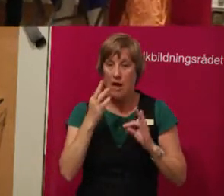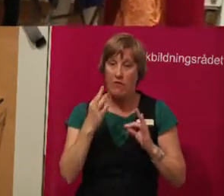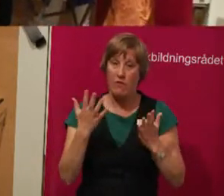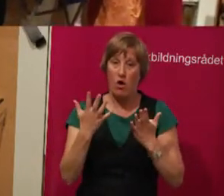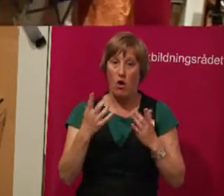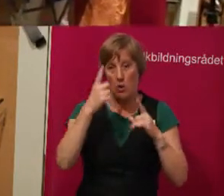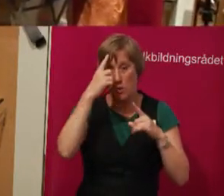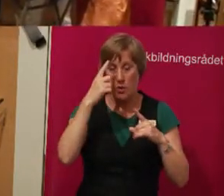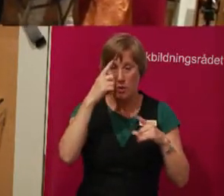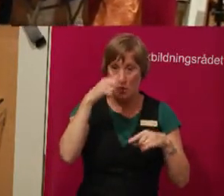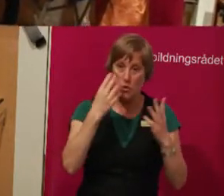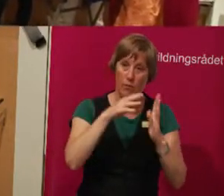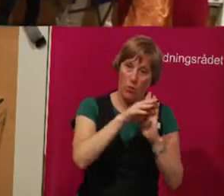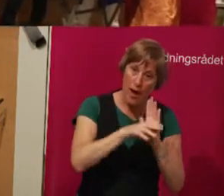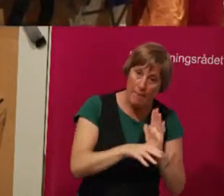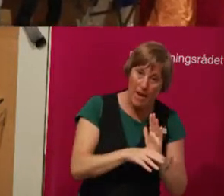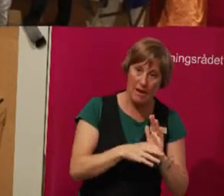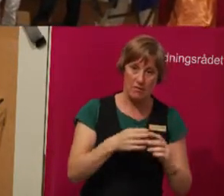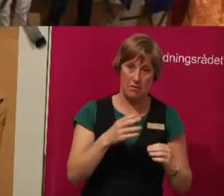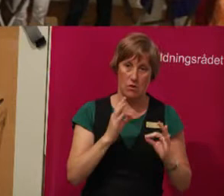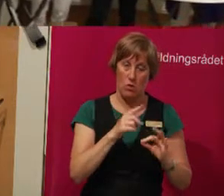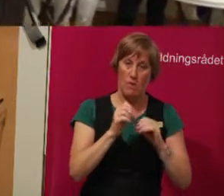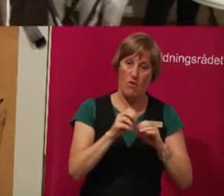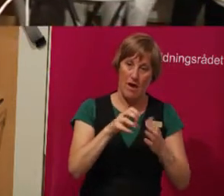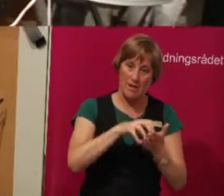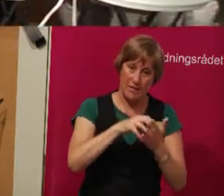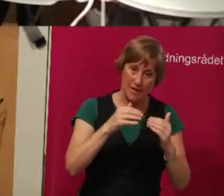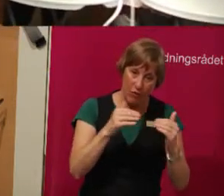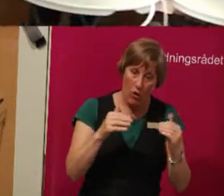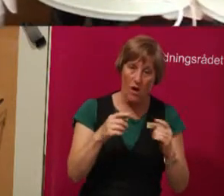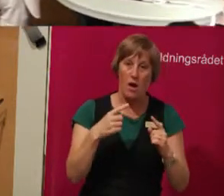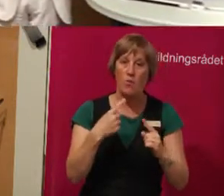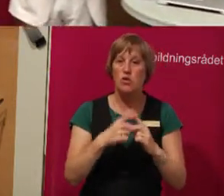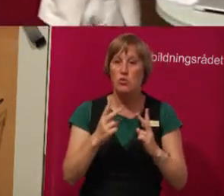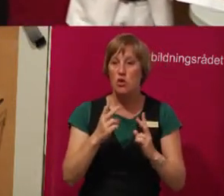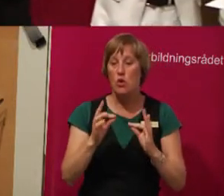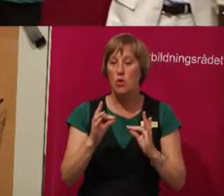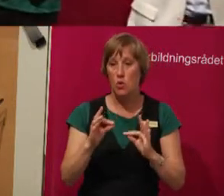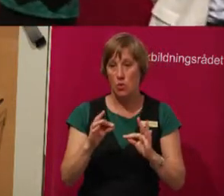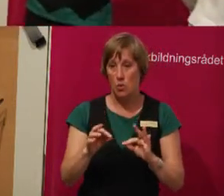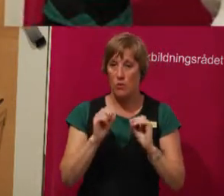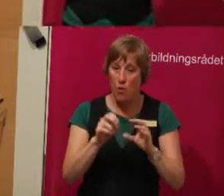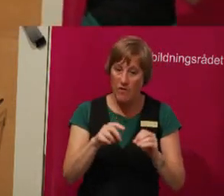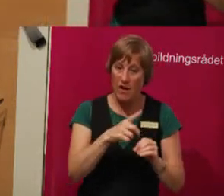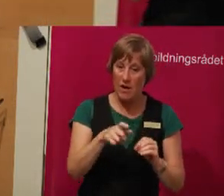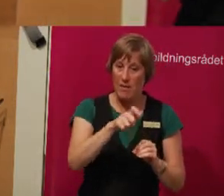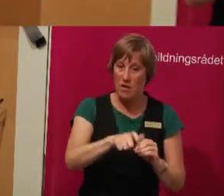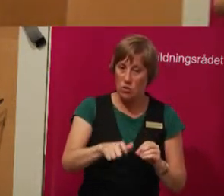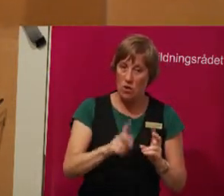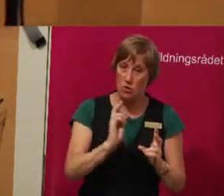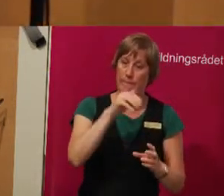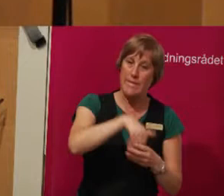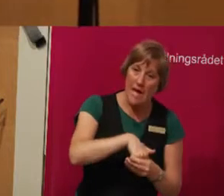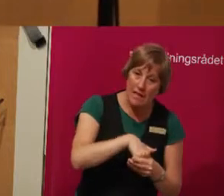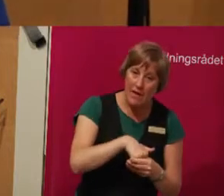kulturprogrammen betyder på samhällsnivå. Och sen handlar det om vad de betyder för både medverkande och vad de betyder för deltagarna. Och